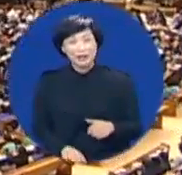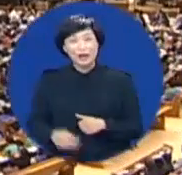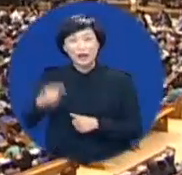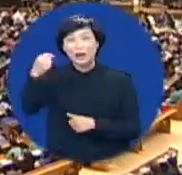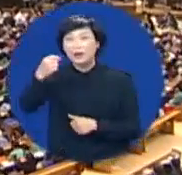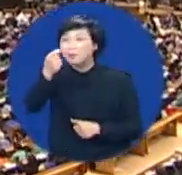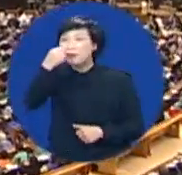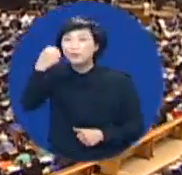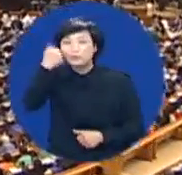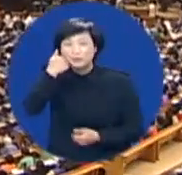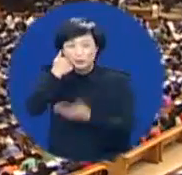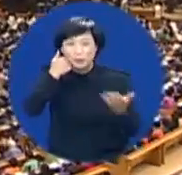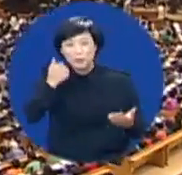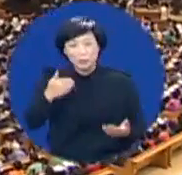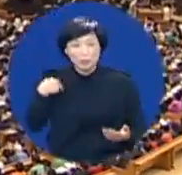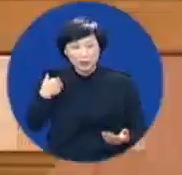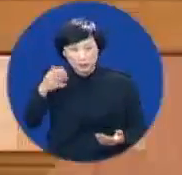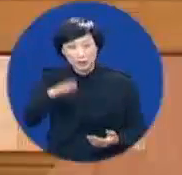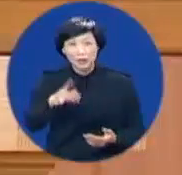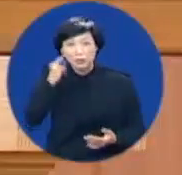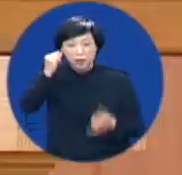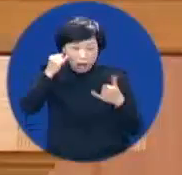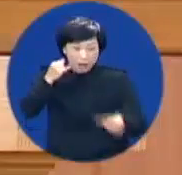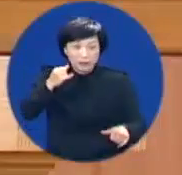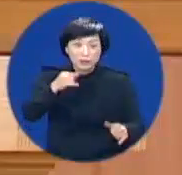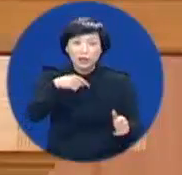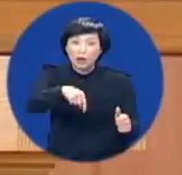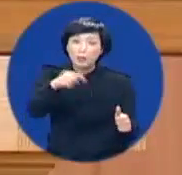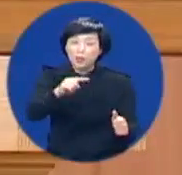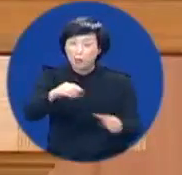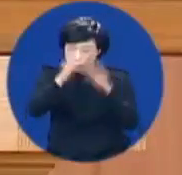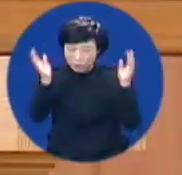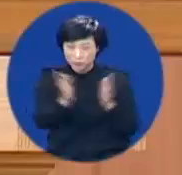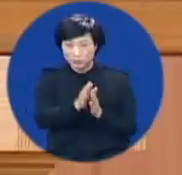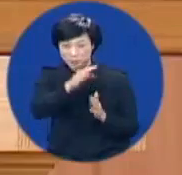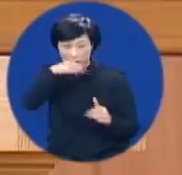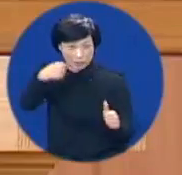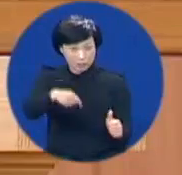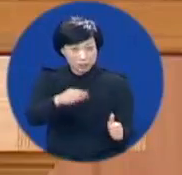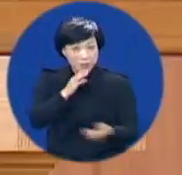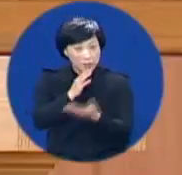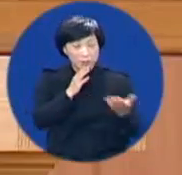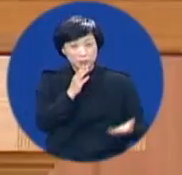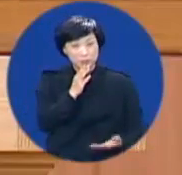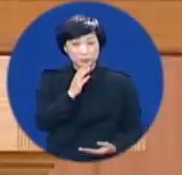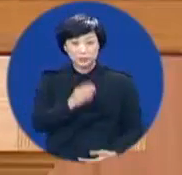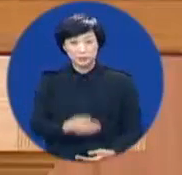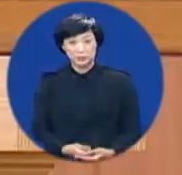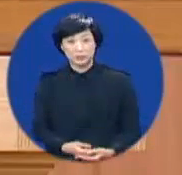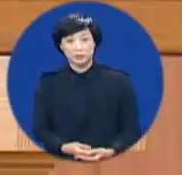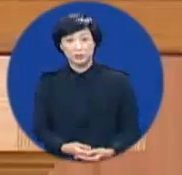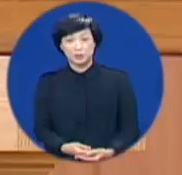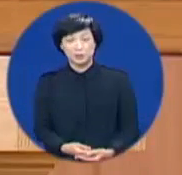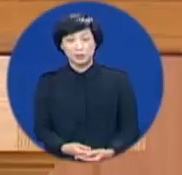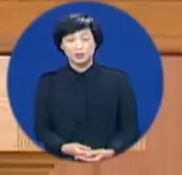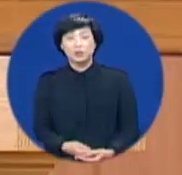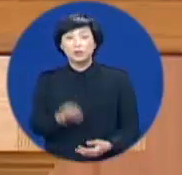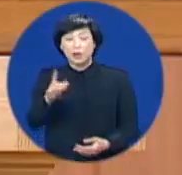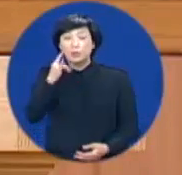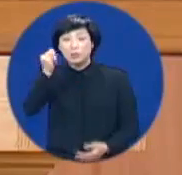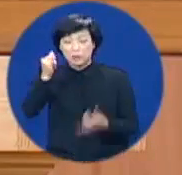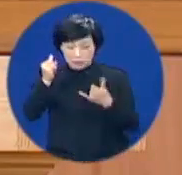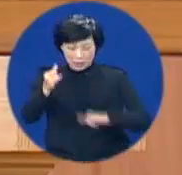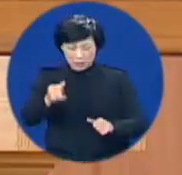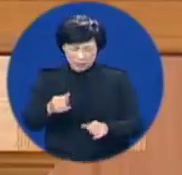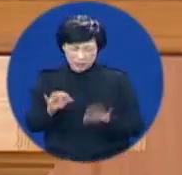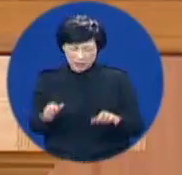자식이 하는 소리는 다 옳은 말이요. 이렇게 자식이 부모가 자식을 죽어놓고 나서